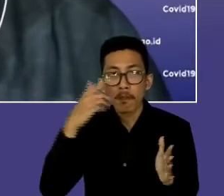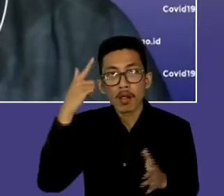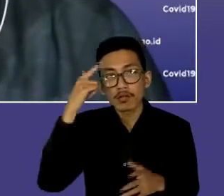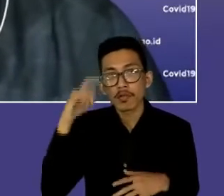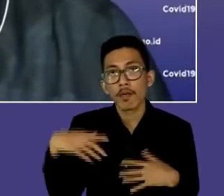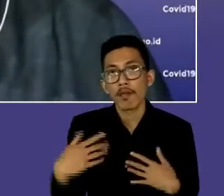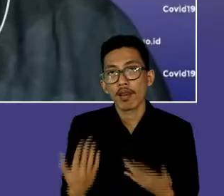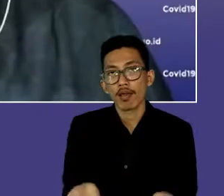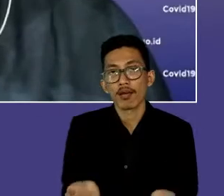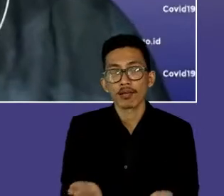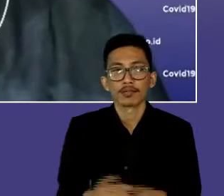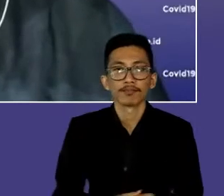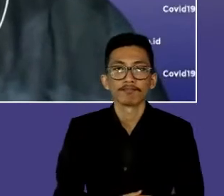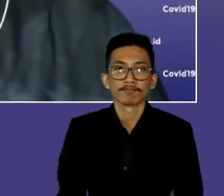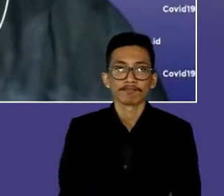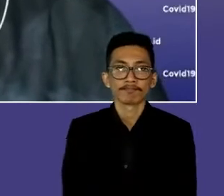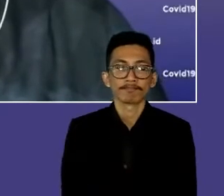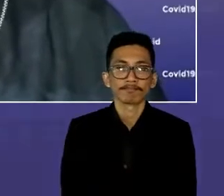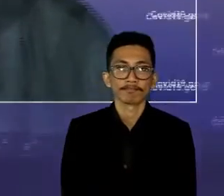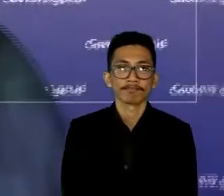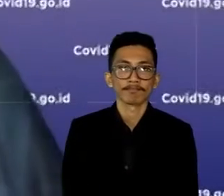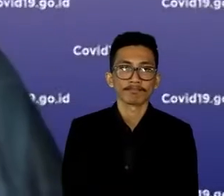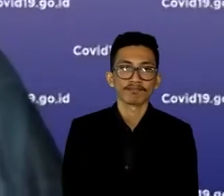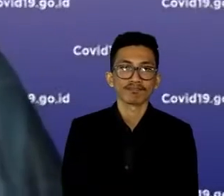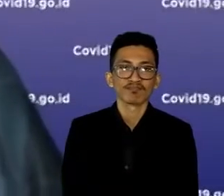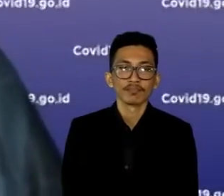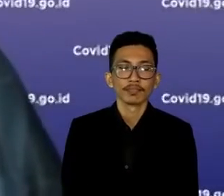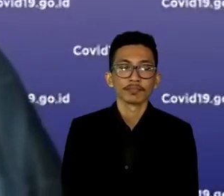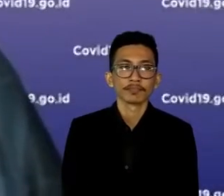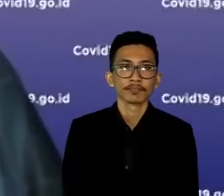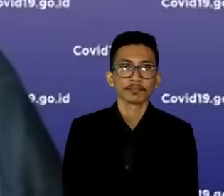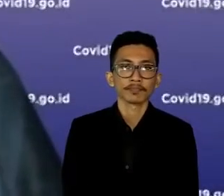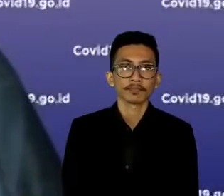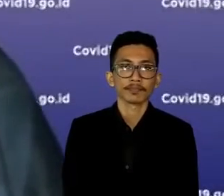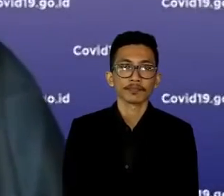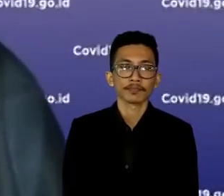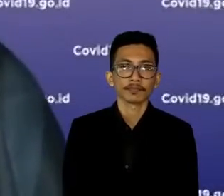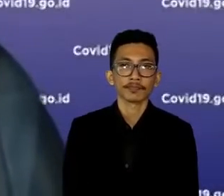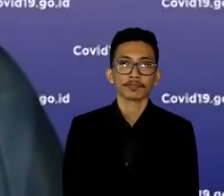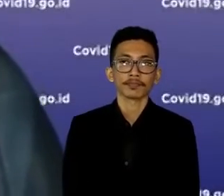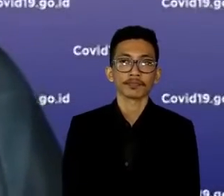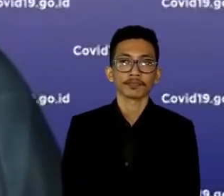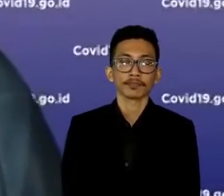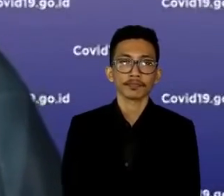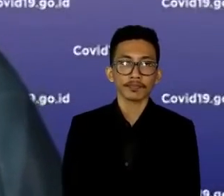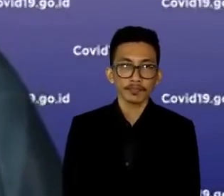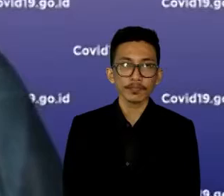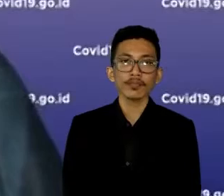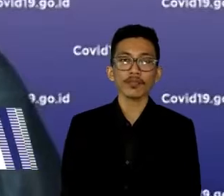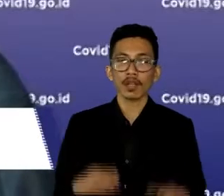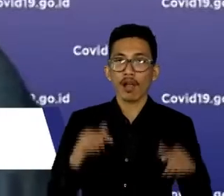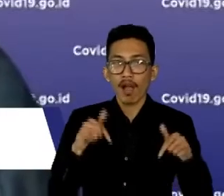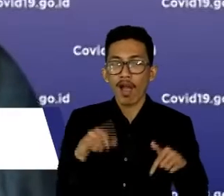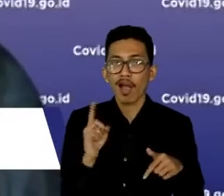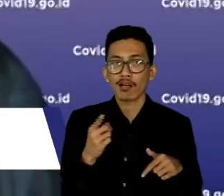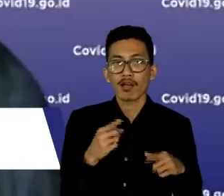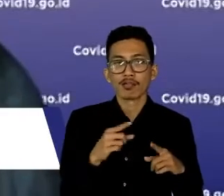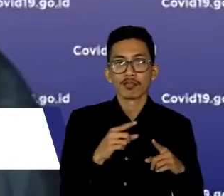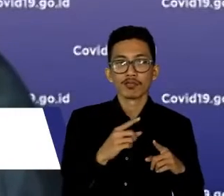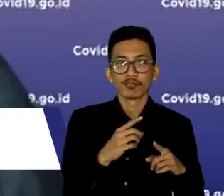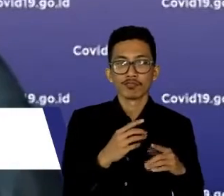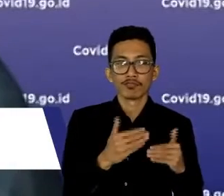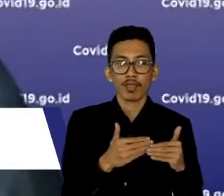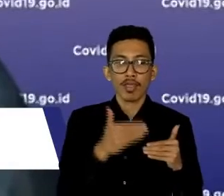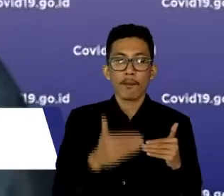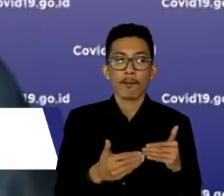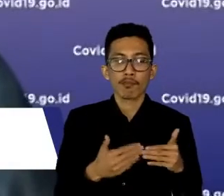Dewi. Ya, jadi mungkin kalau kita lihat saat ini, intinya pada saat ini kan memang mulai ada pembukaan bertahap